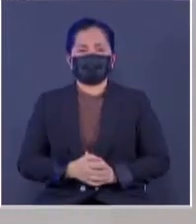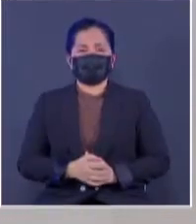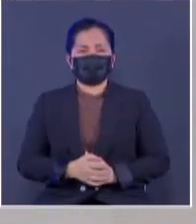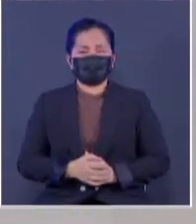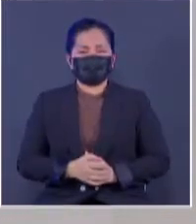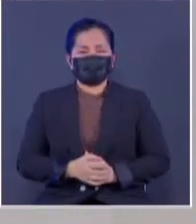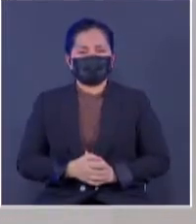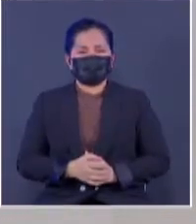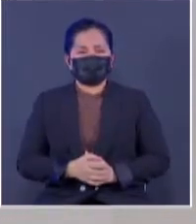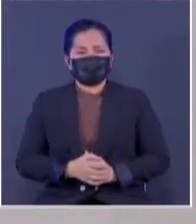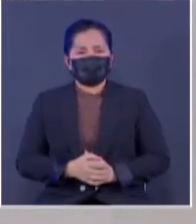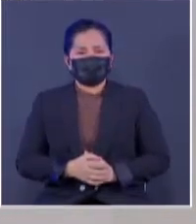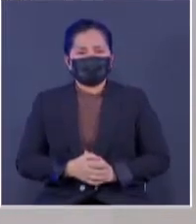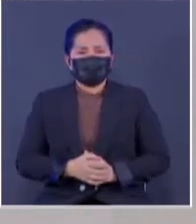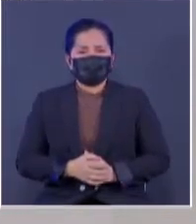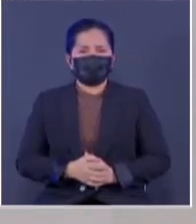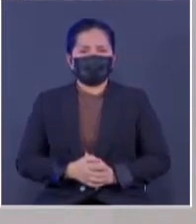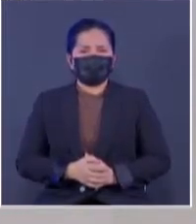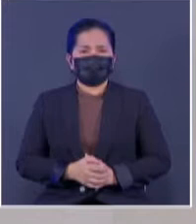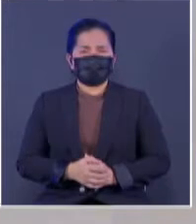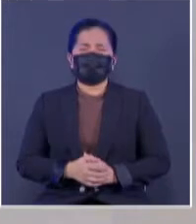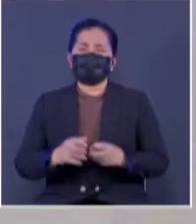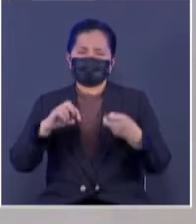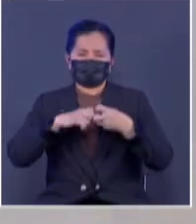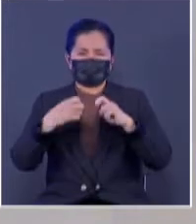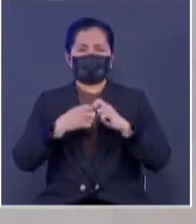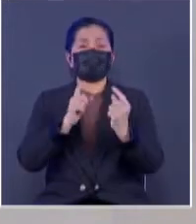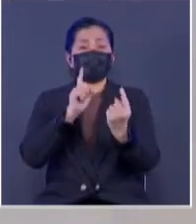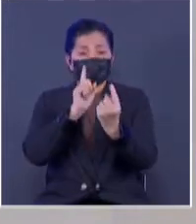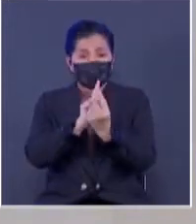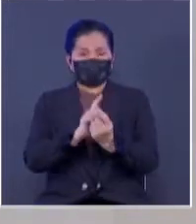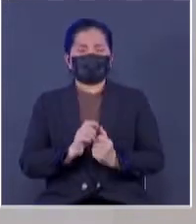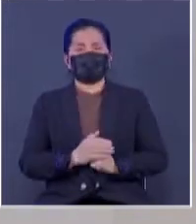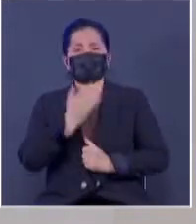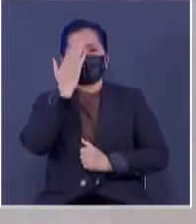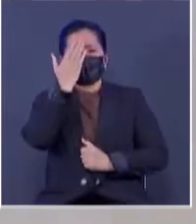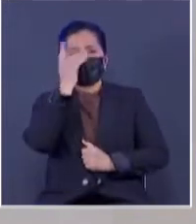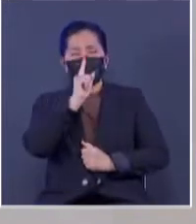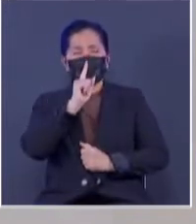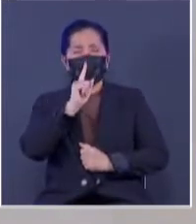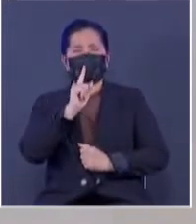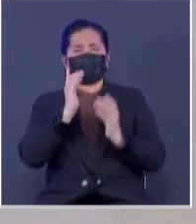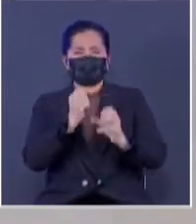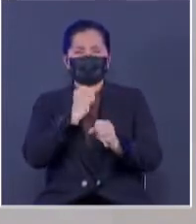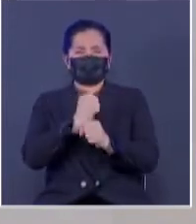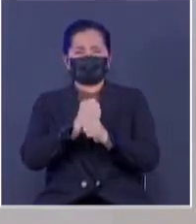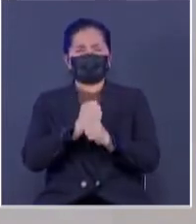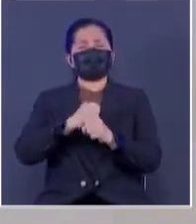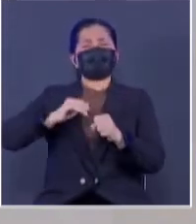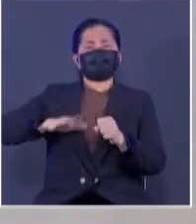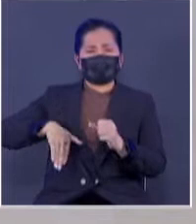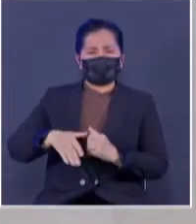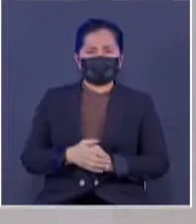ศรีว่องไวเขาชี้แจงแบบนี้ค่ะบอกว่าปัญหาที่เกิดขึ้นมาจากการรับเรื่องล่าช้าของเจ้าหน้าที่เพราะว่